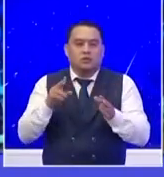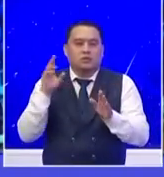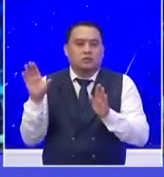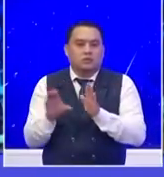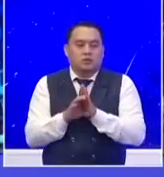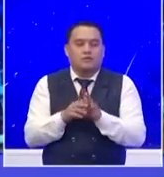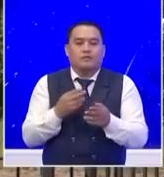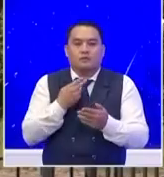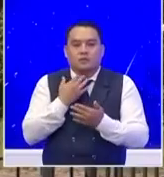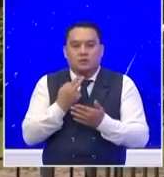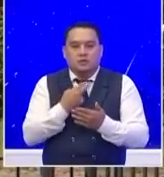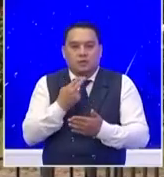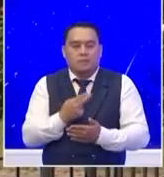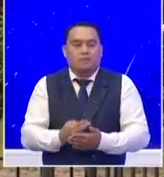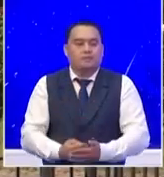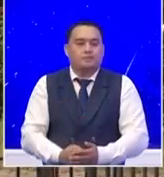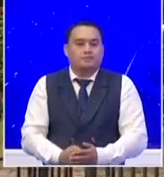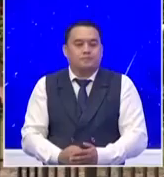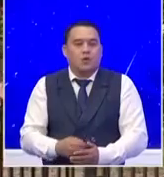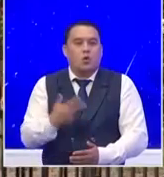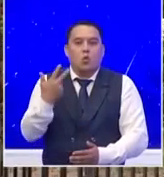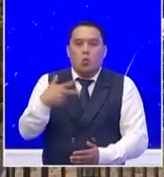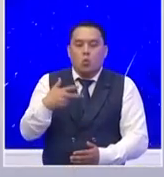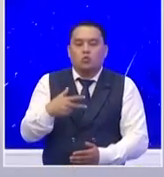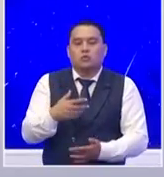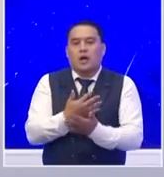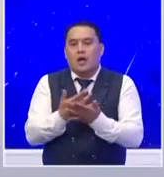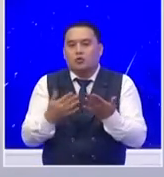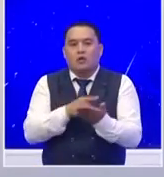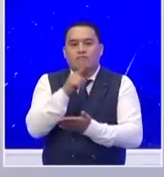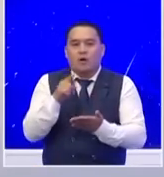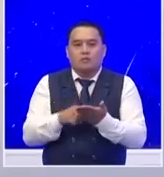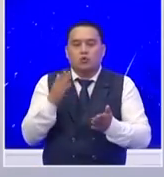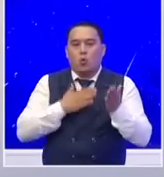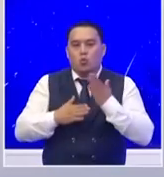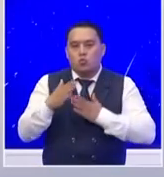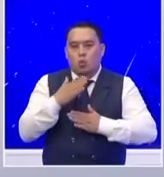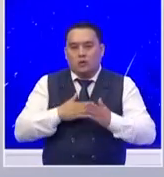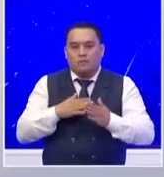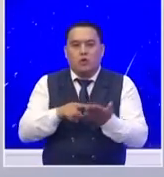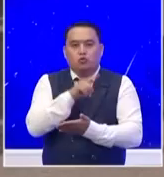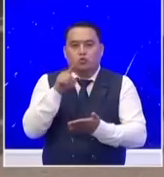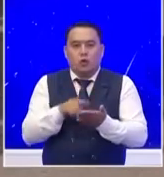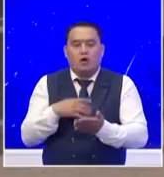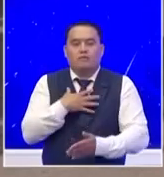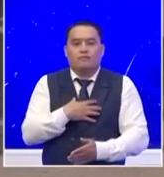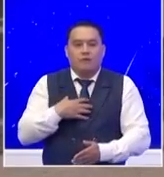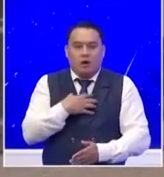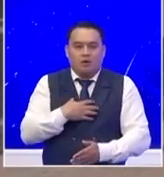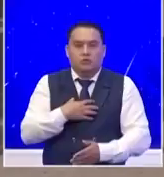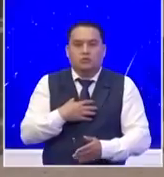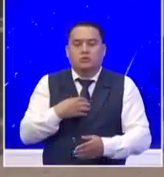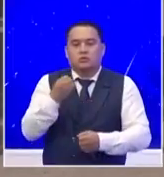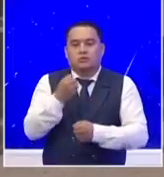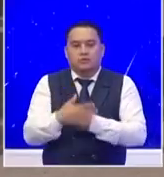алды. 30 адам 30 түрлі мәселе, қуантарлығы қоғамдық сана өскен. Сұрақтар мазмұны жеке емес,